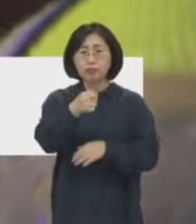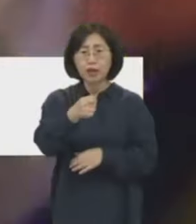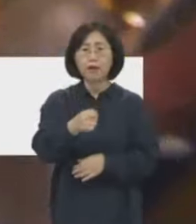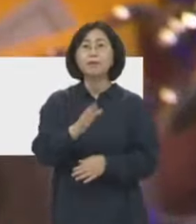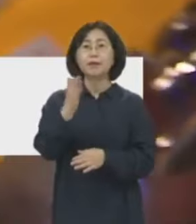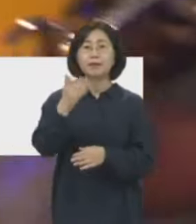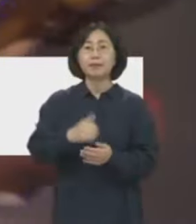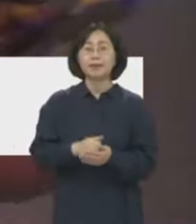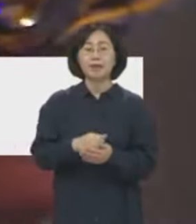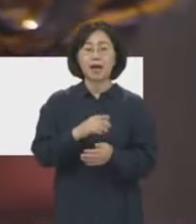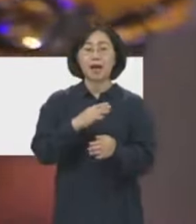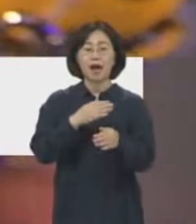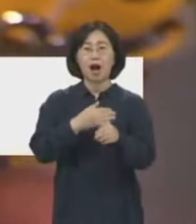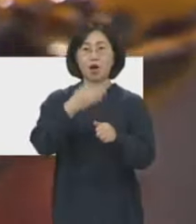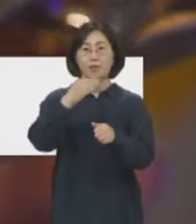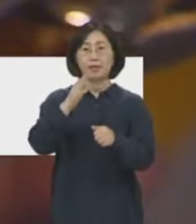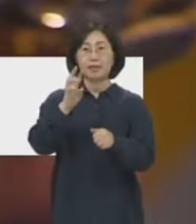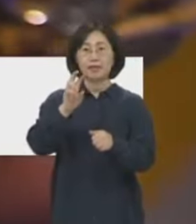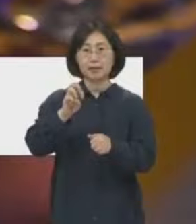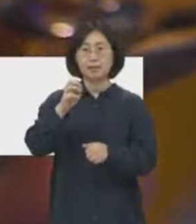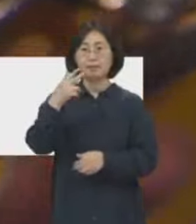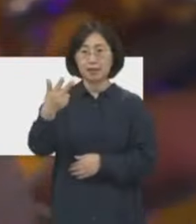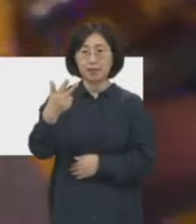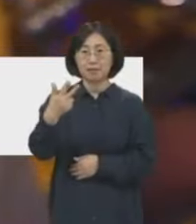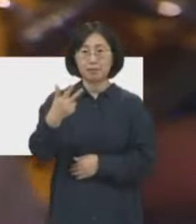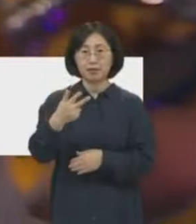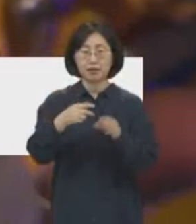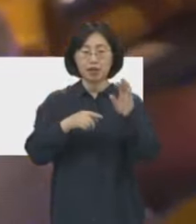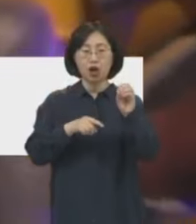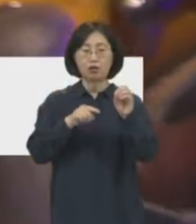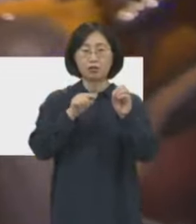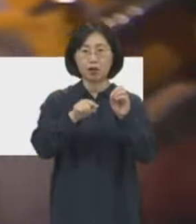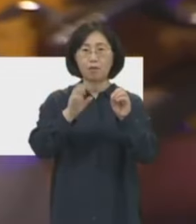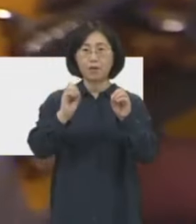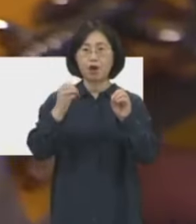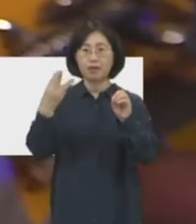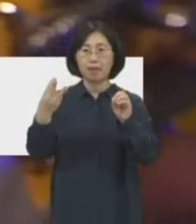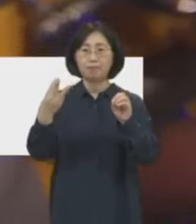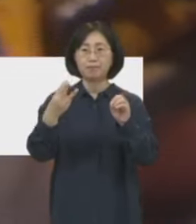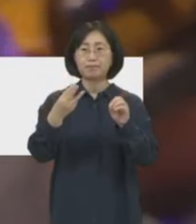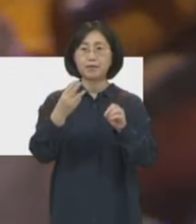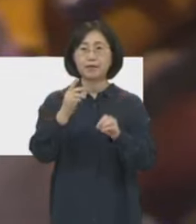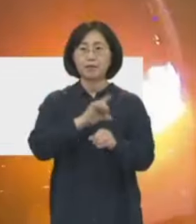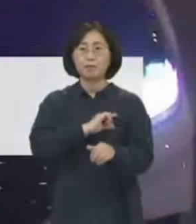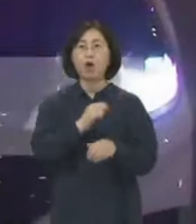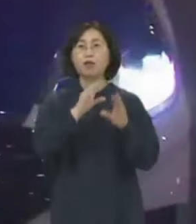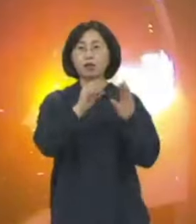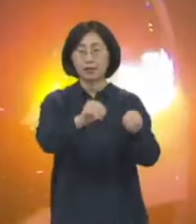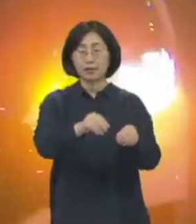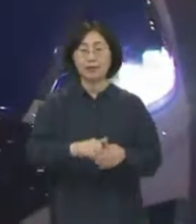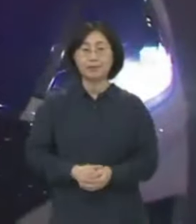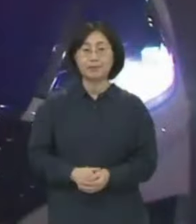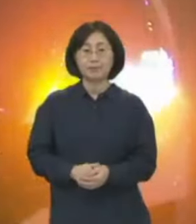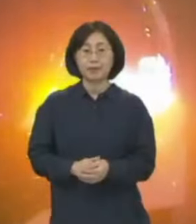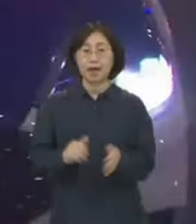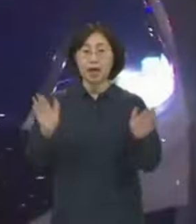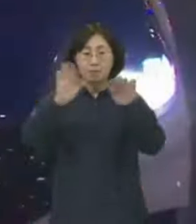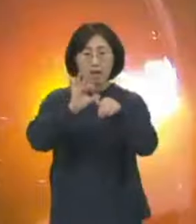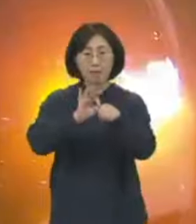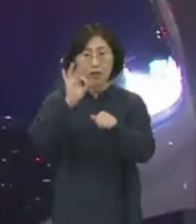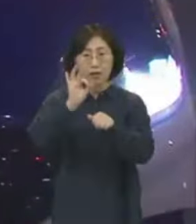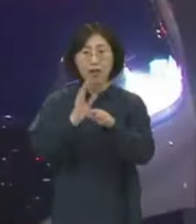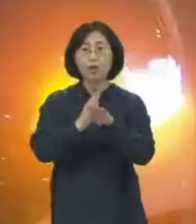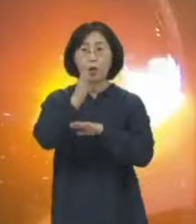됐습니다. 21시 37분입니다. 0.03이 넘었기 때문에 정지 수치에 해당이 되시고요. 10시가 조금 넘은